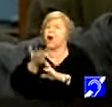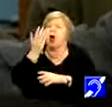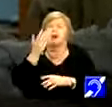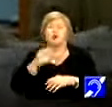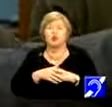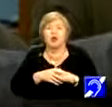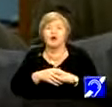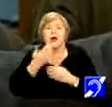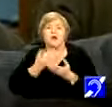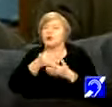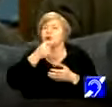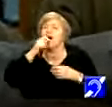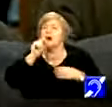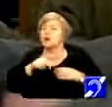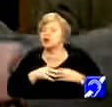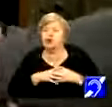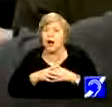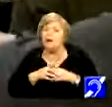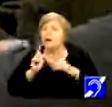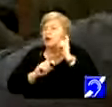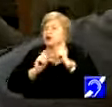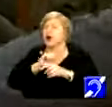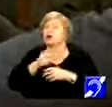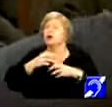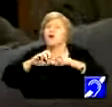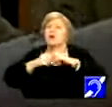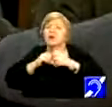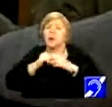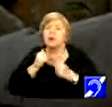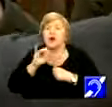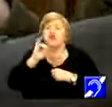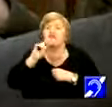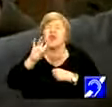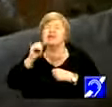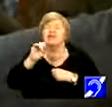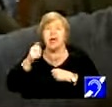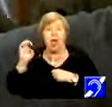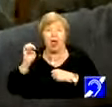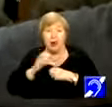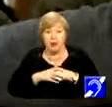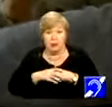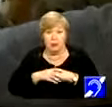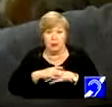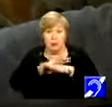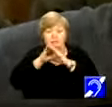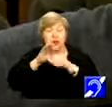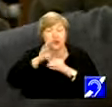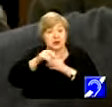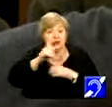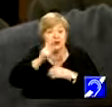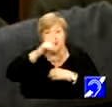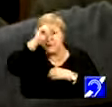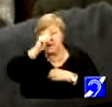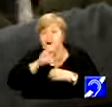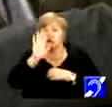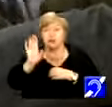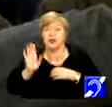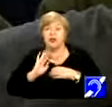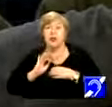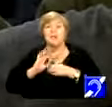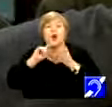pentru 2022, pentru că altfel vom avea o problemă cu inflația. Orice măsură trebuie să respecte un principiu liberal de